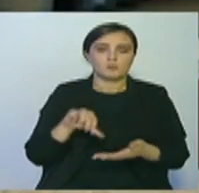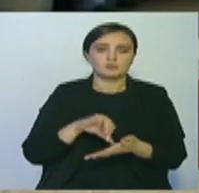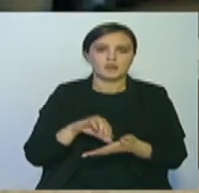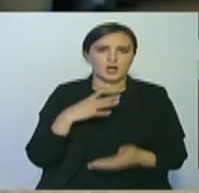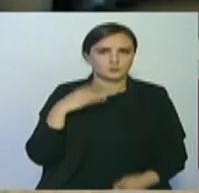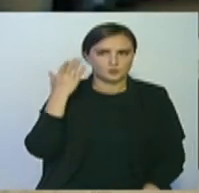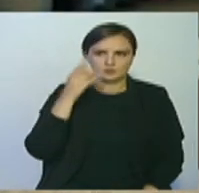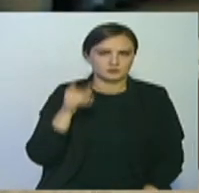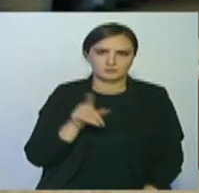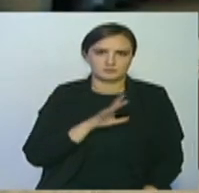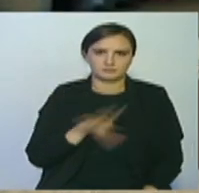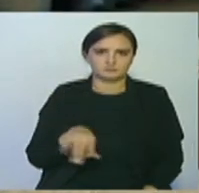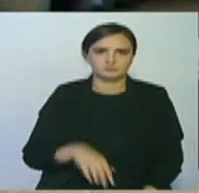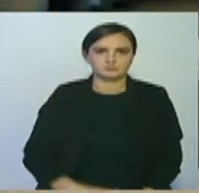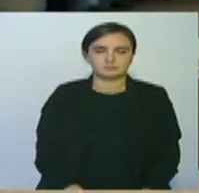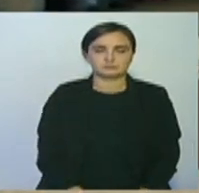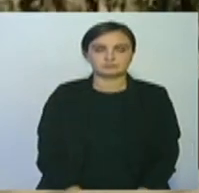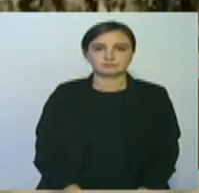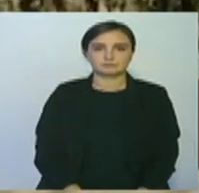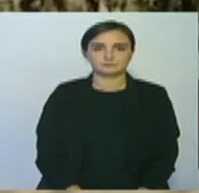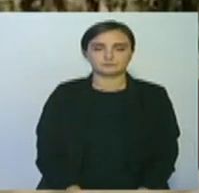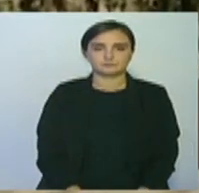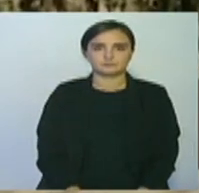ქართული ოცნების გუნდის წევრს.